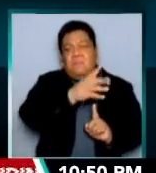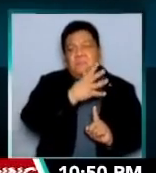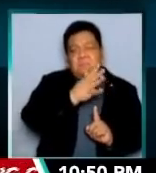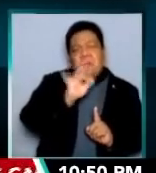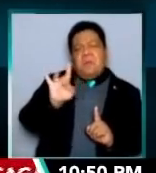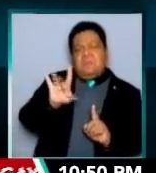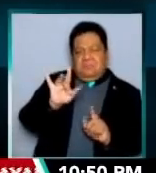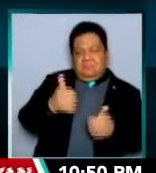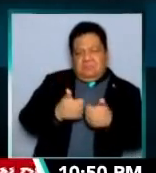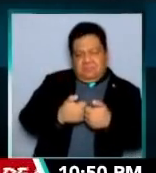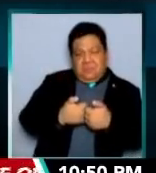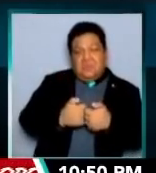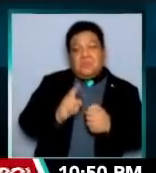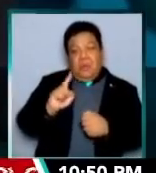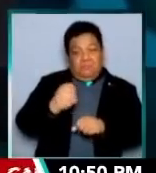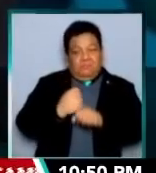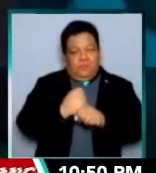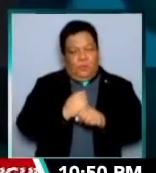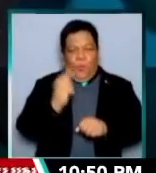boyfriend, pero bilang manliligaw pa lang.